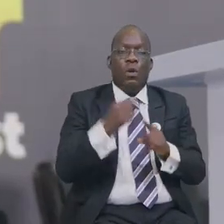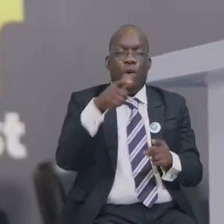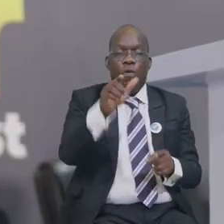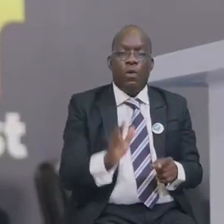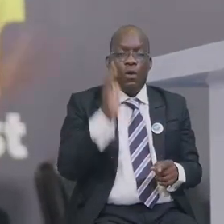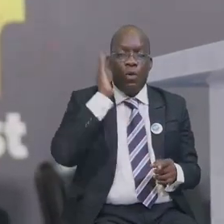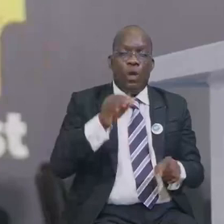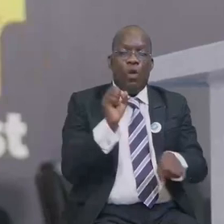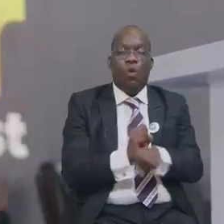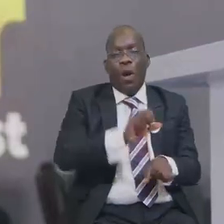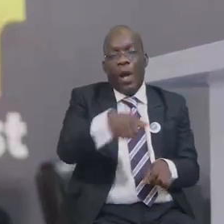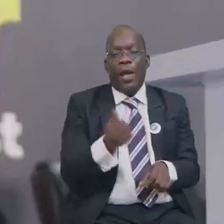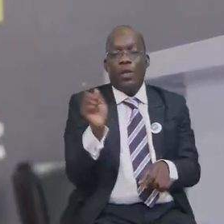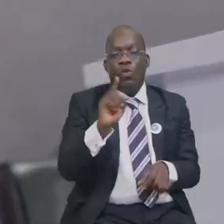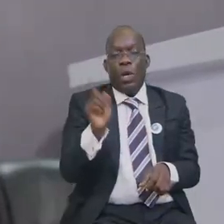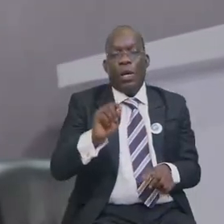lieu.